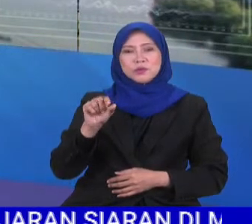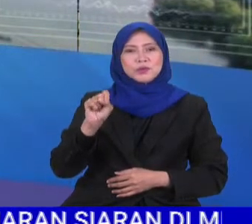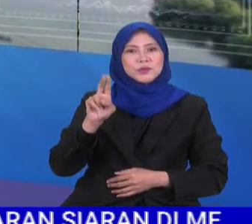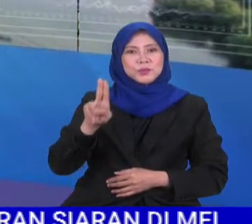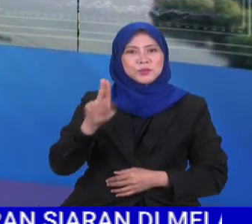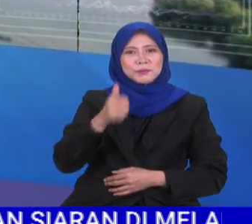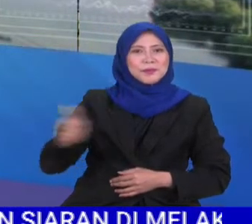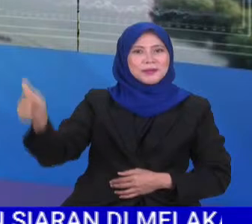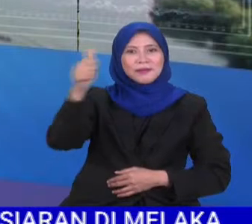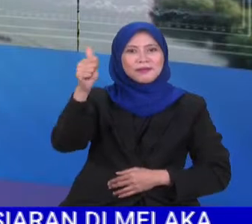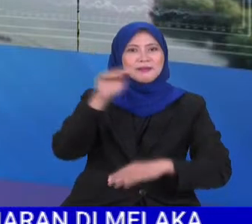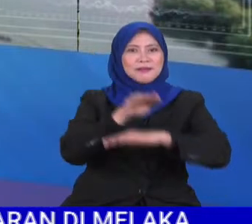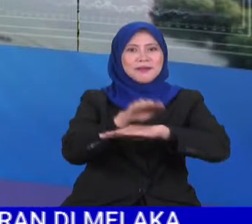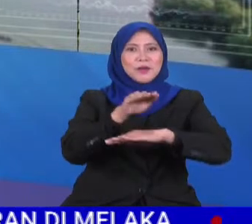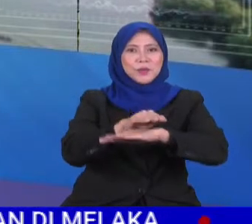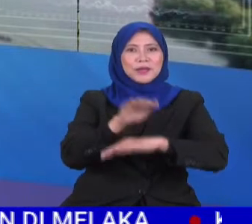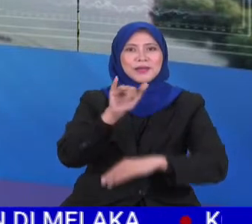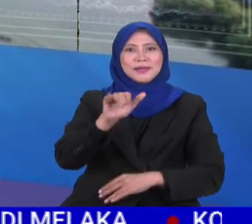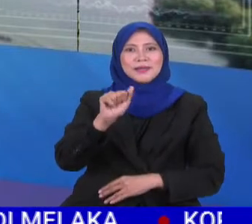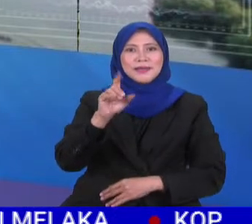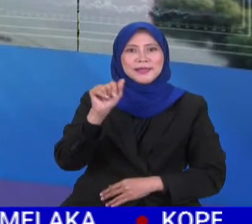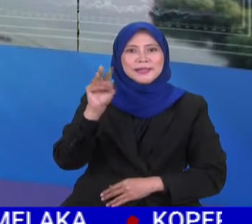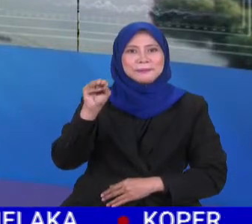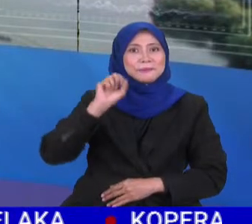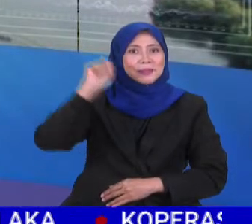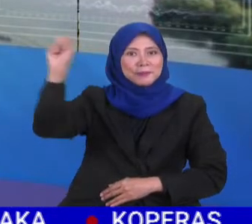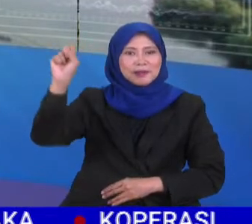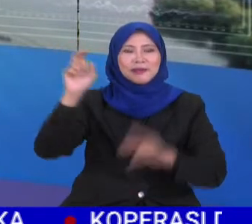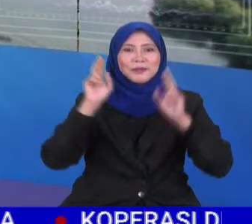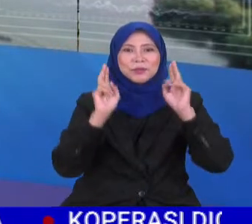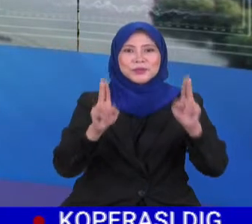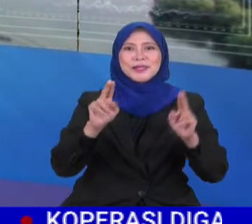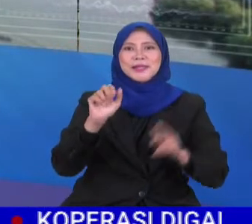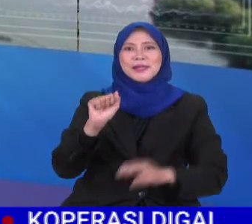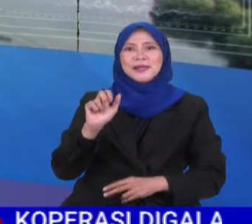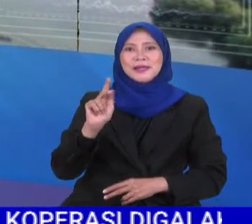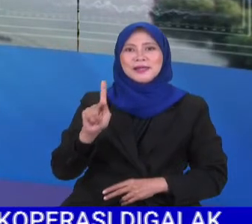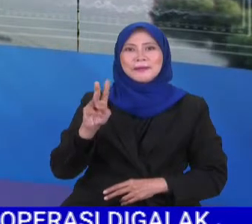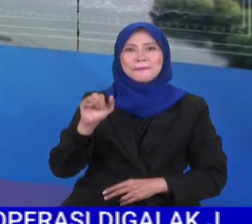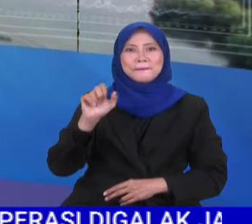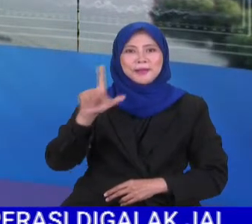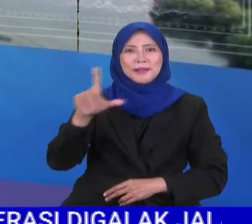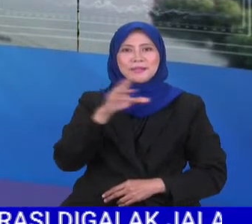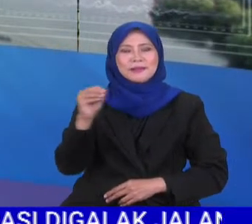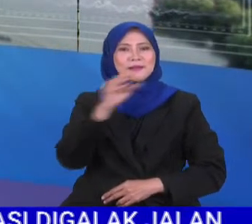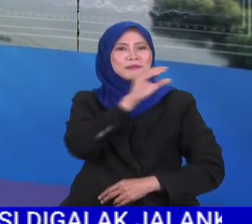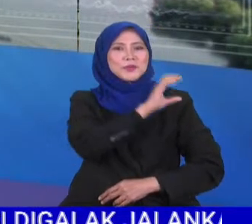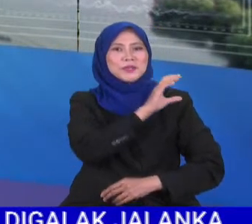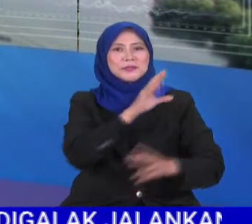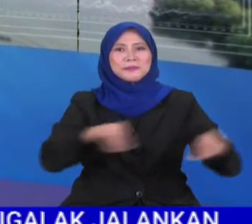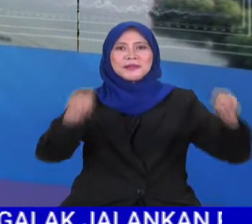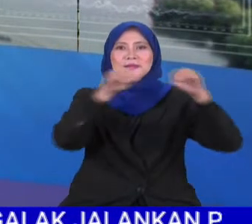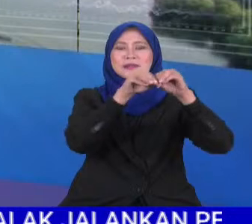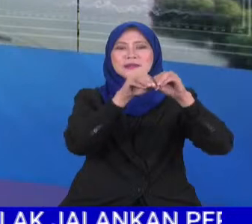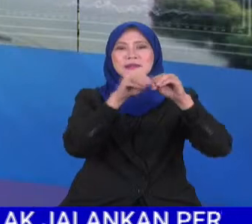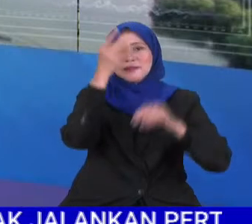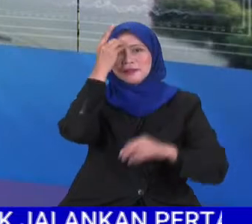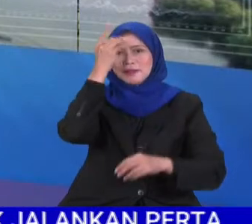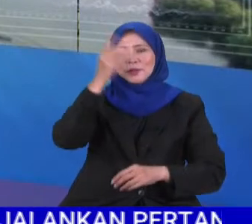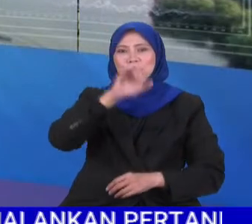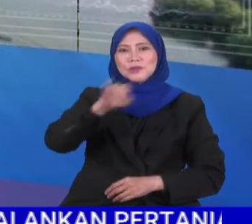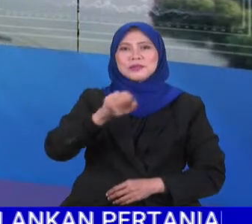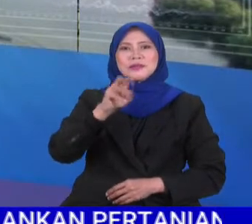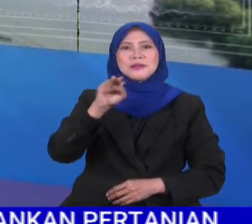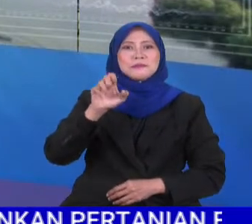pengarah Yayasan Dakwah Islamiah Malaysia yadim Sabah Ustaz Mohamad Akmal dan pengerusi masjid bandaraya Datuk Abdul Jamal